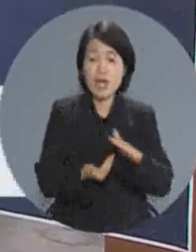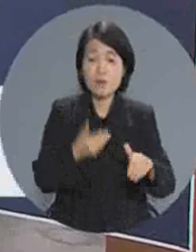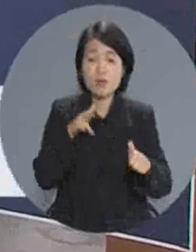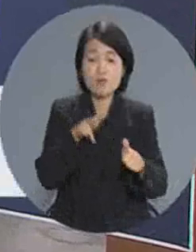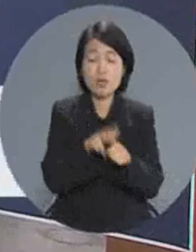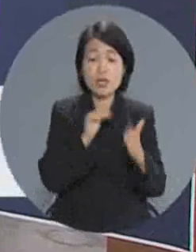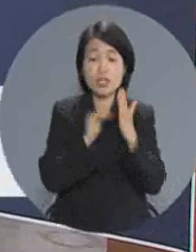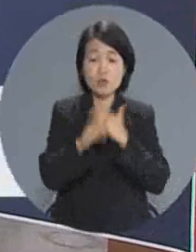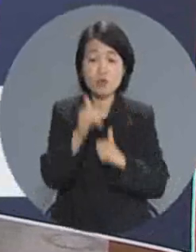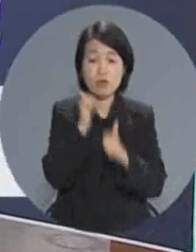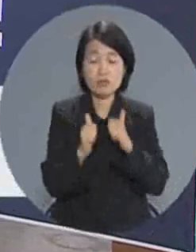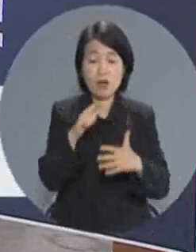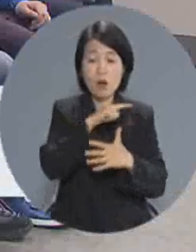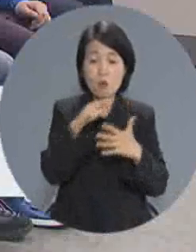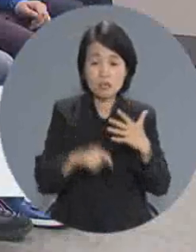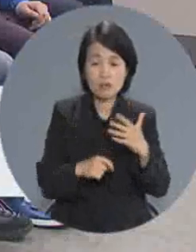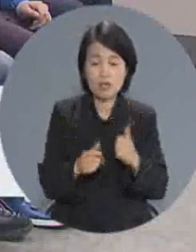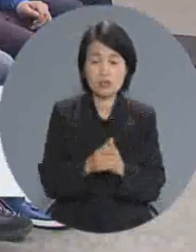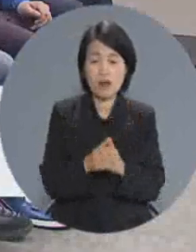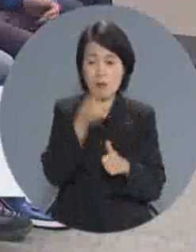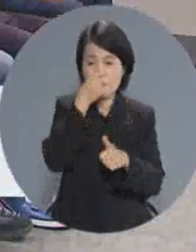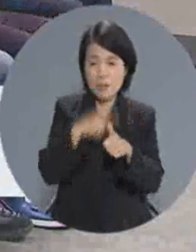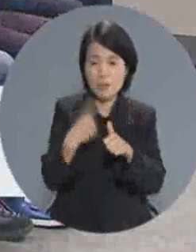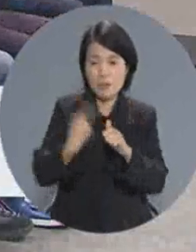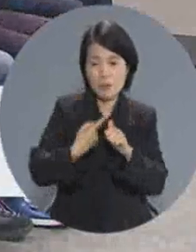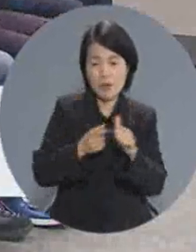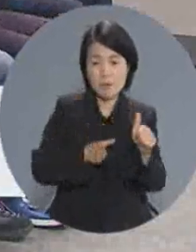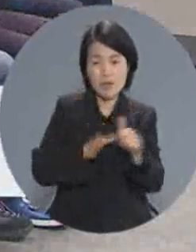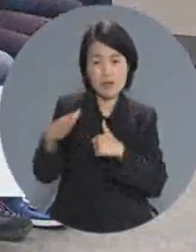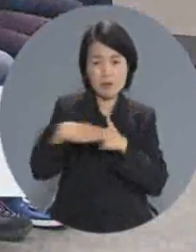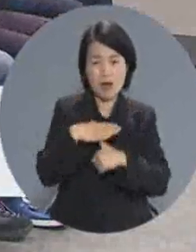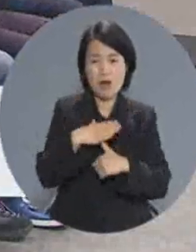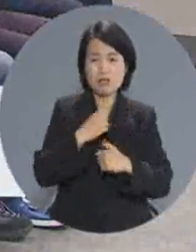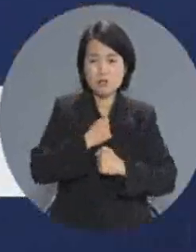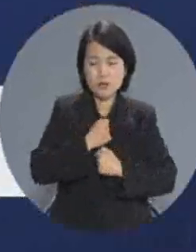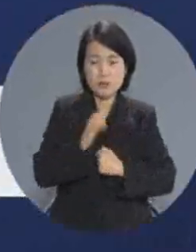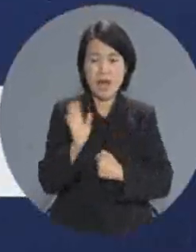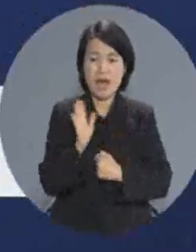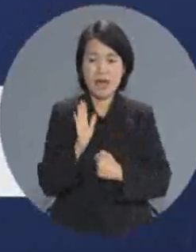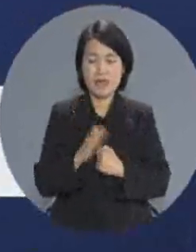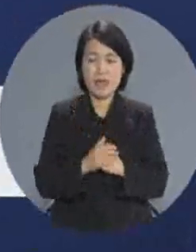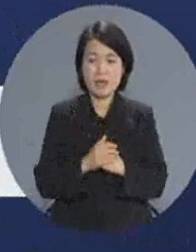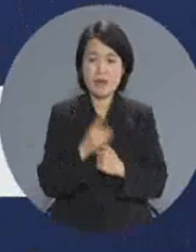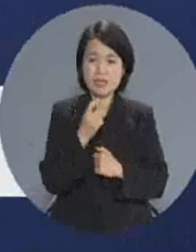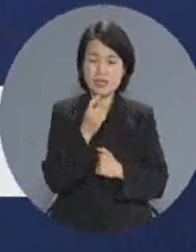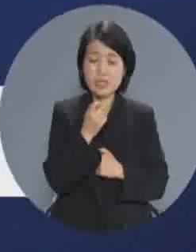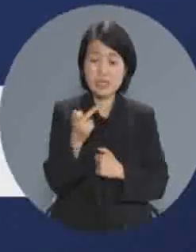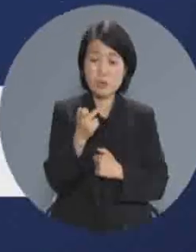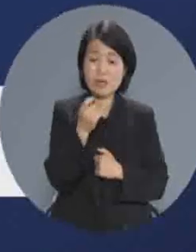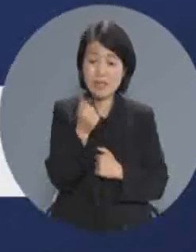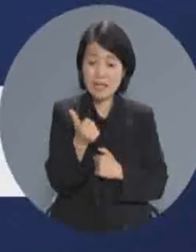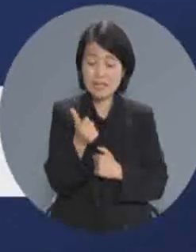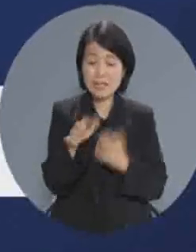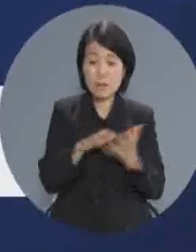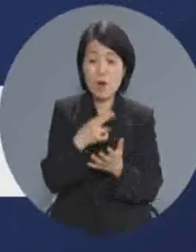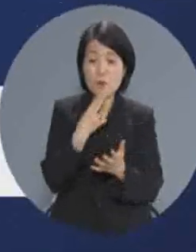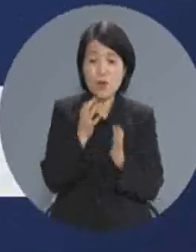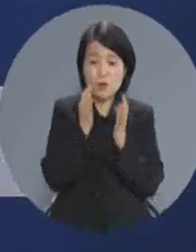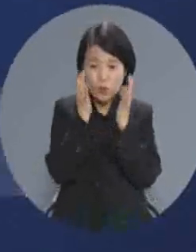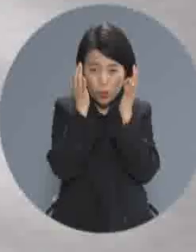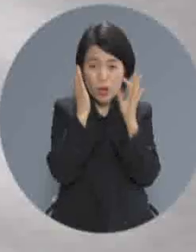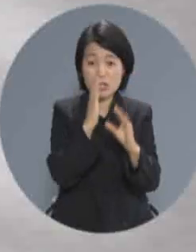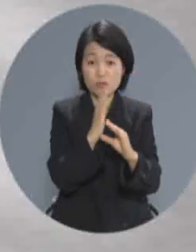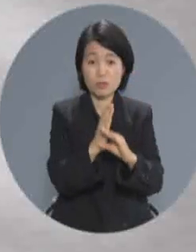이후 경선 과정에서 상호 비방과 네거티브를 극도로 자제하고 크고 작은 잡음을 일으키지 않으려 애쓰는